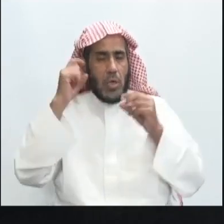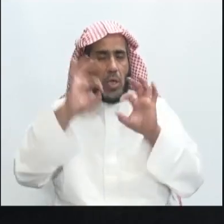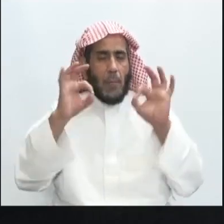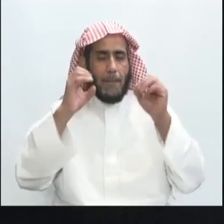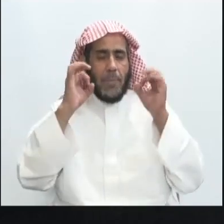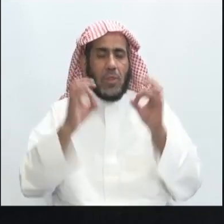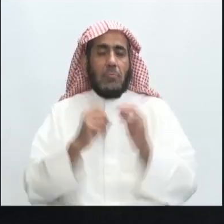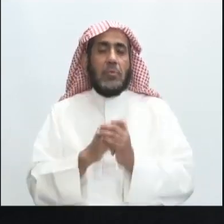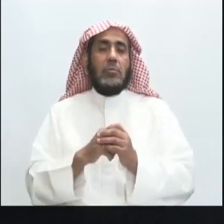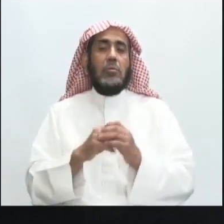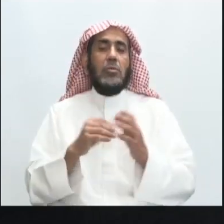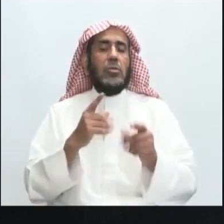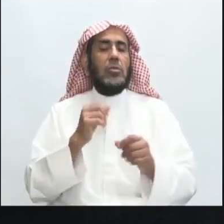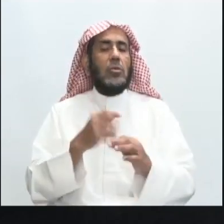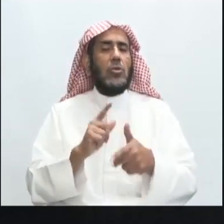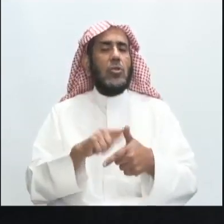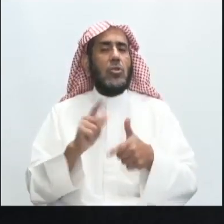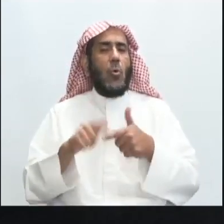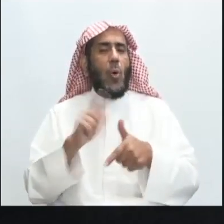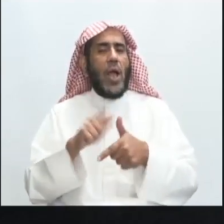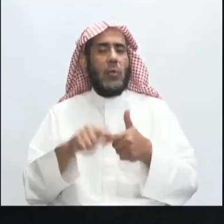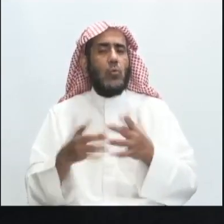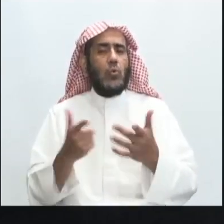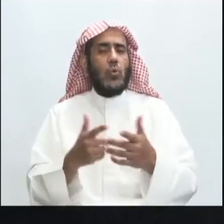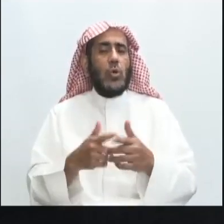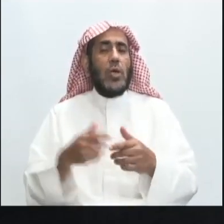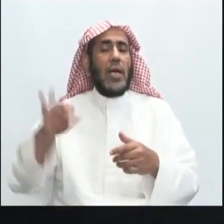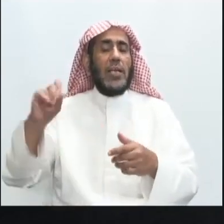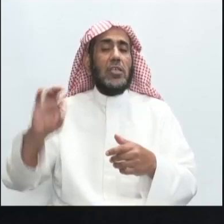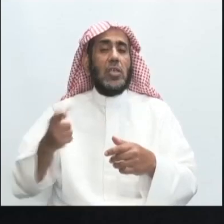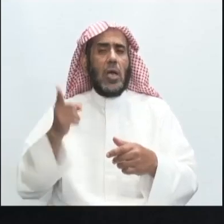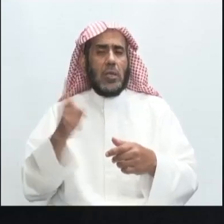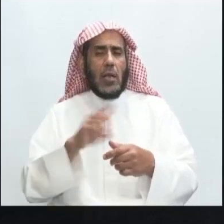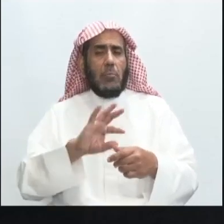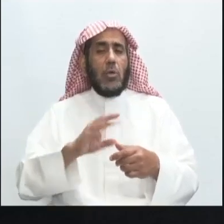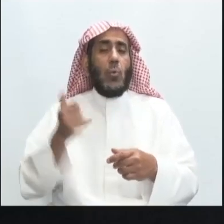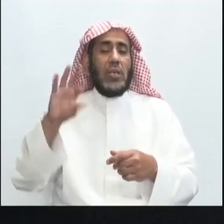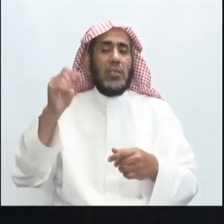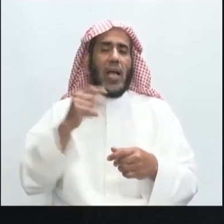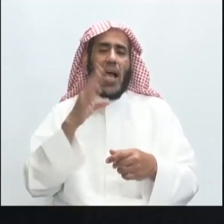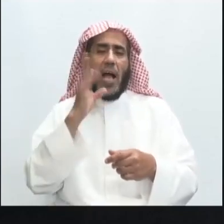ايضا اكثر الانشاء الطلبي وانشاء غير غير الطلبي وانواع هذا الانشاء